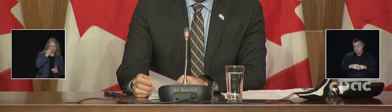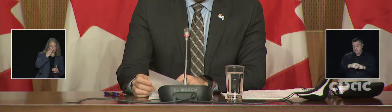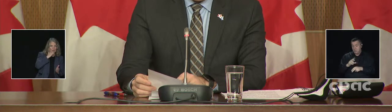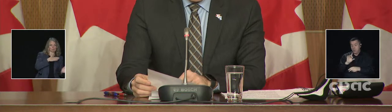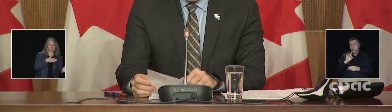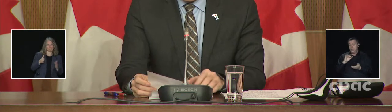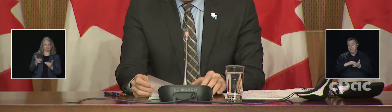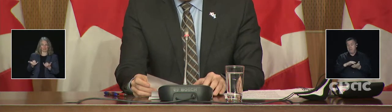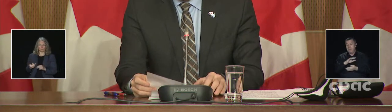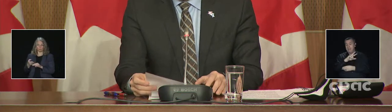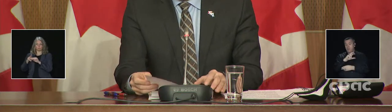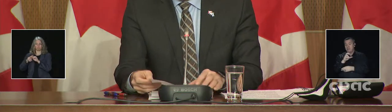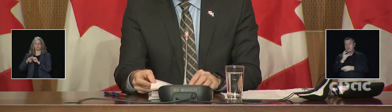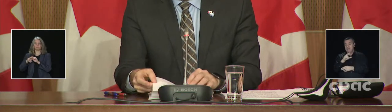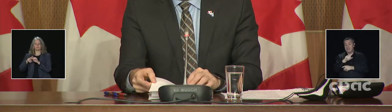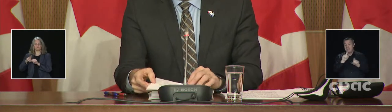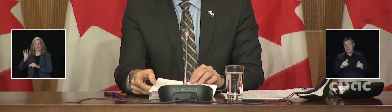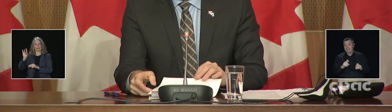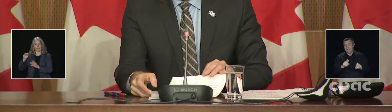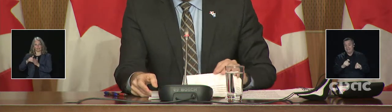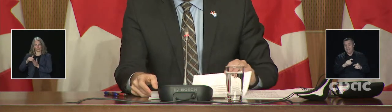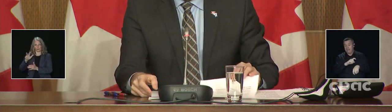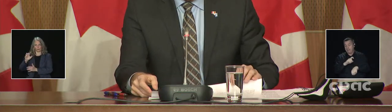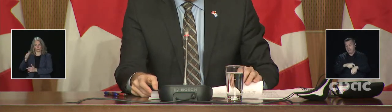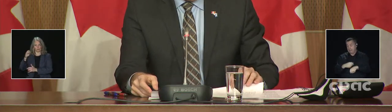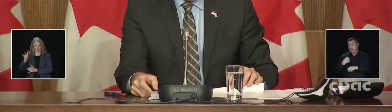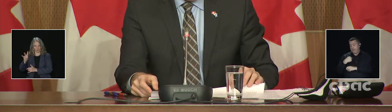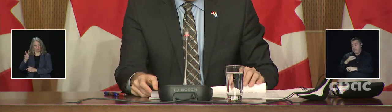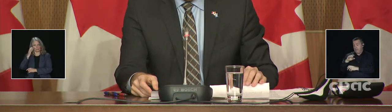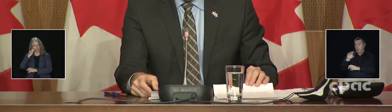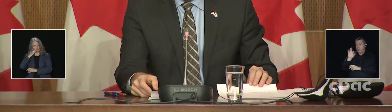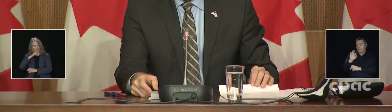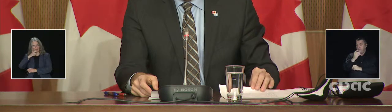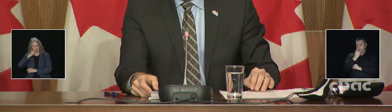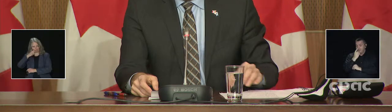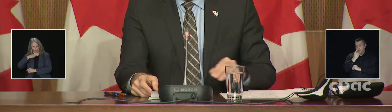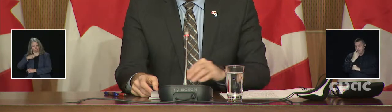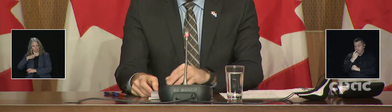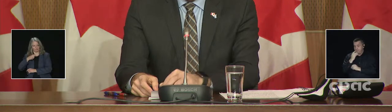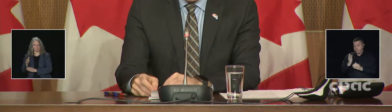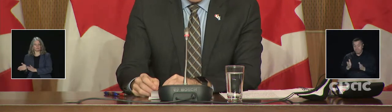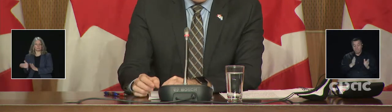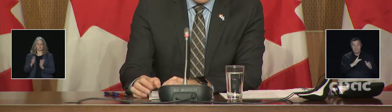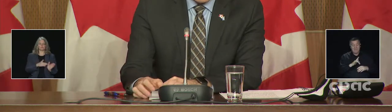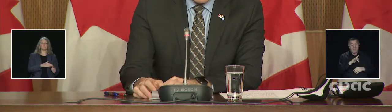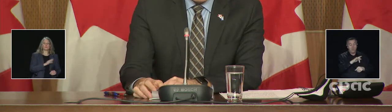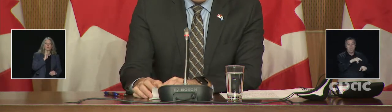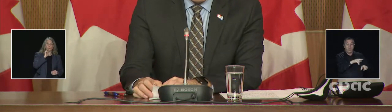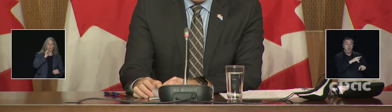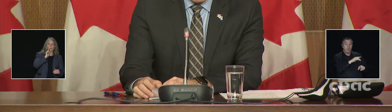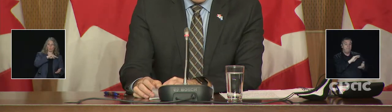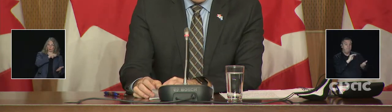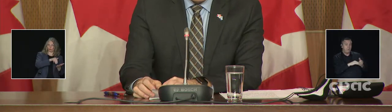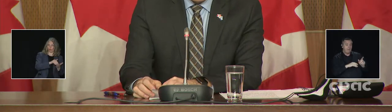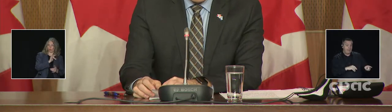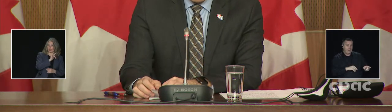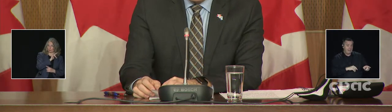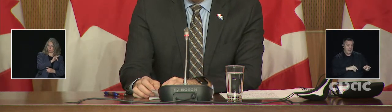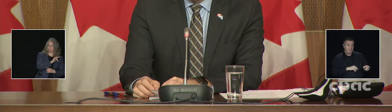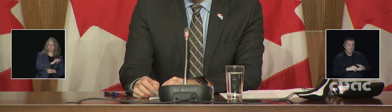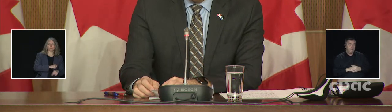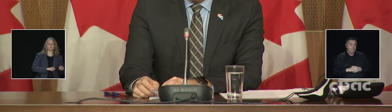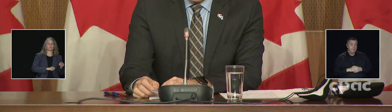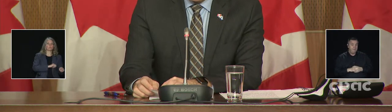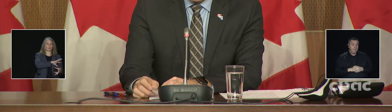8 317 tests en date du 9 décembre. À l'aéroport international Trudeau de Montréal,